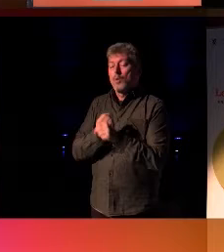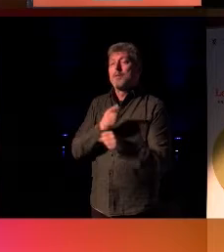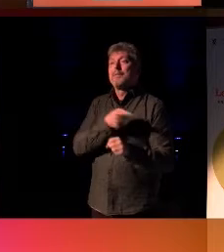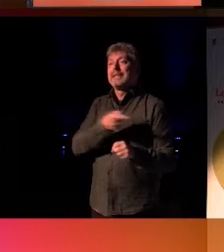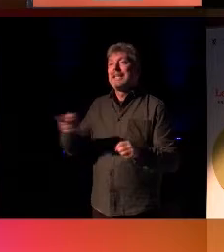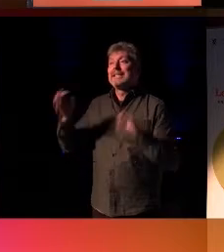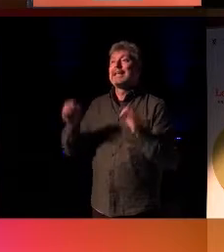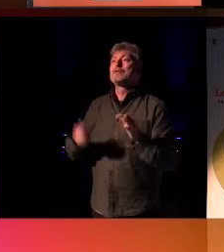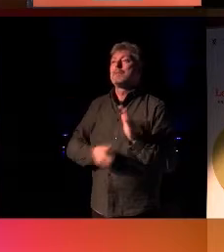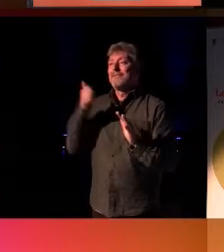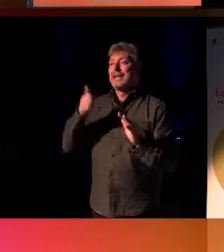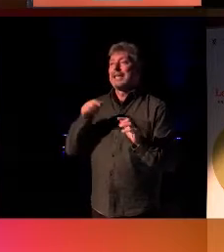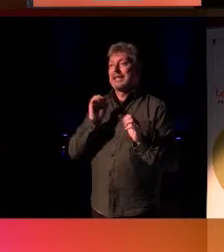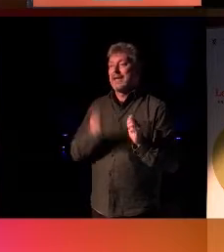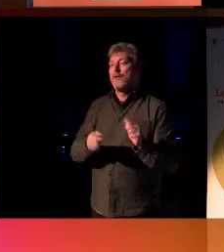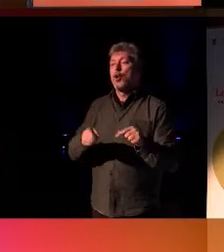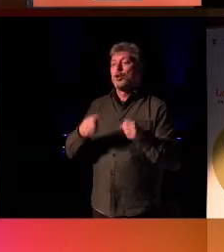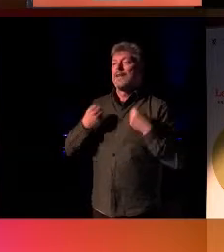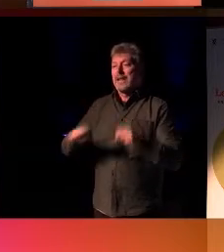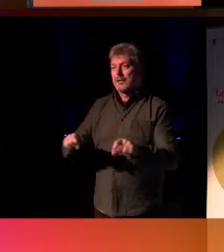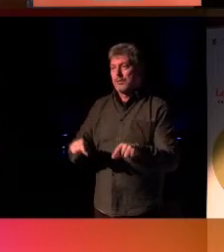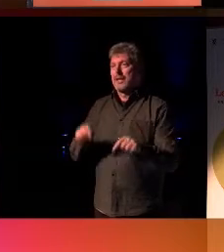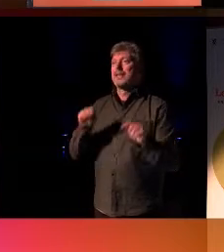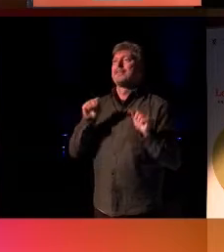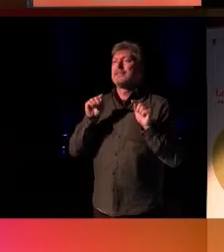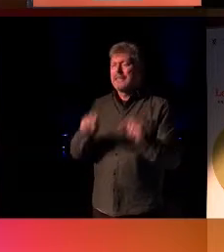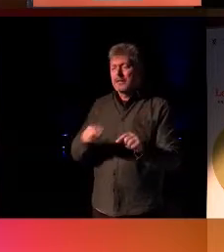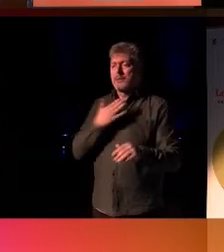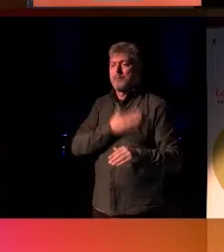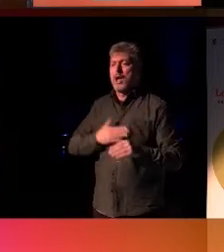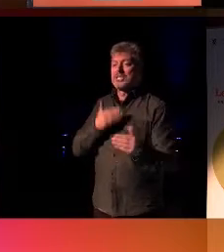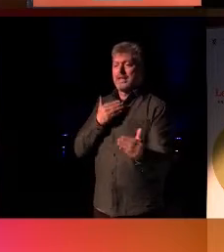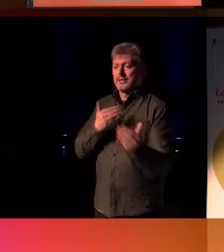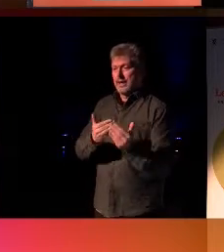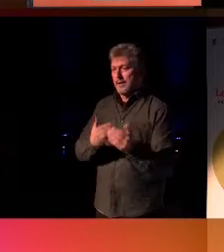tingene som er viktige i virksomheten, det som er pasientnært.